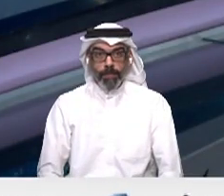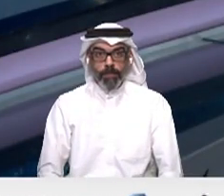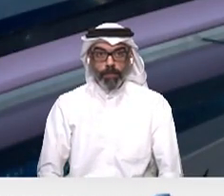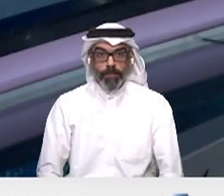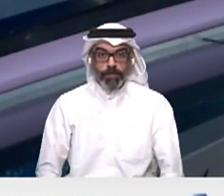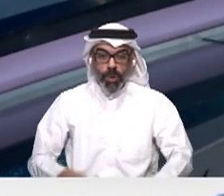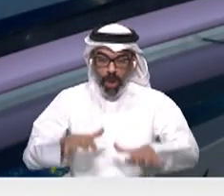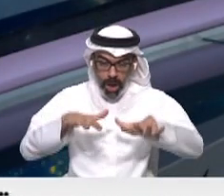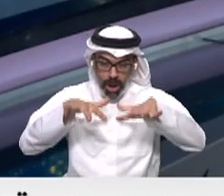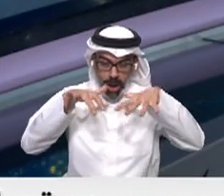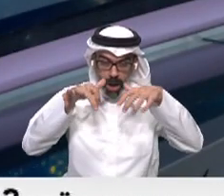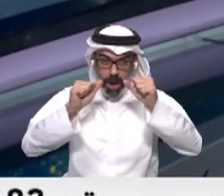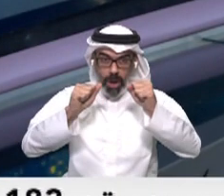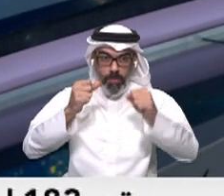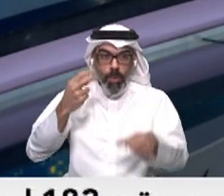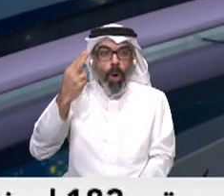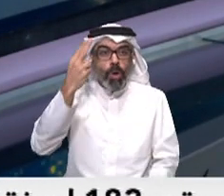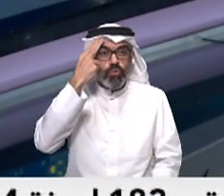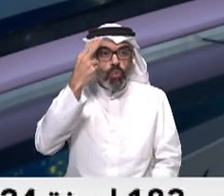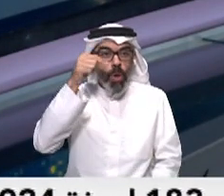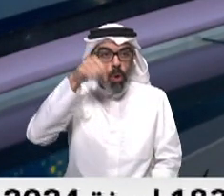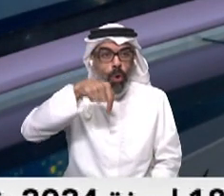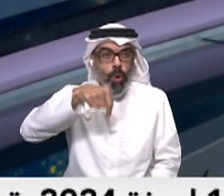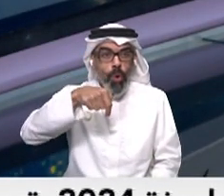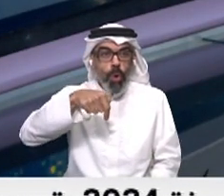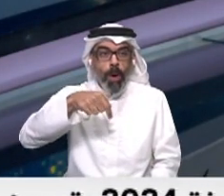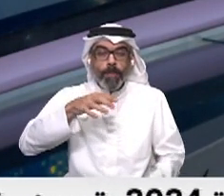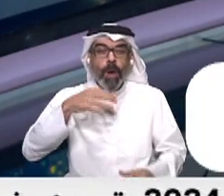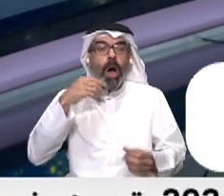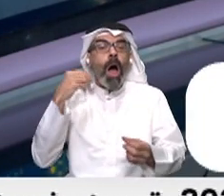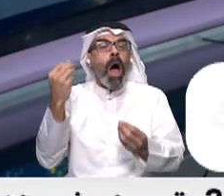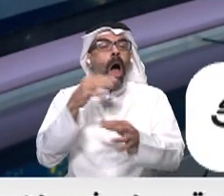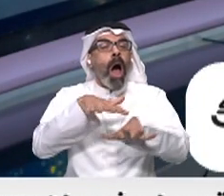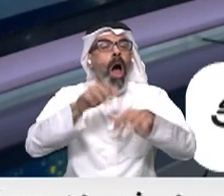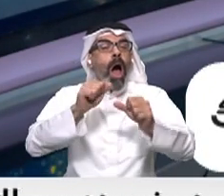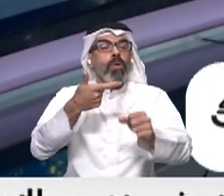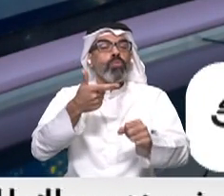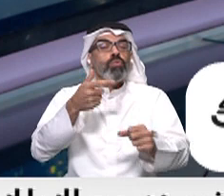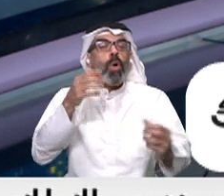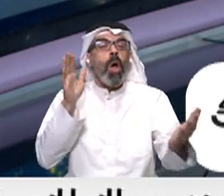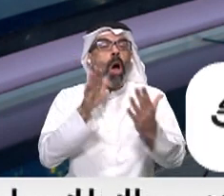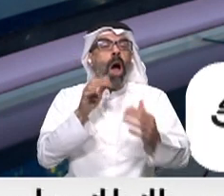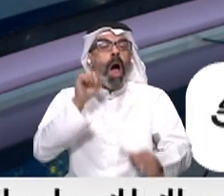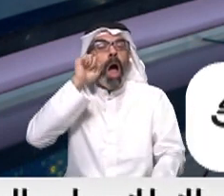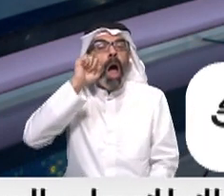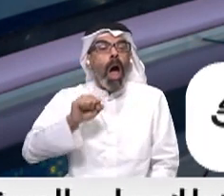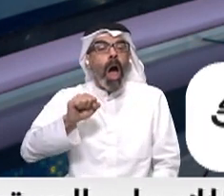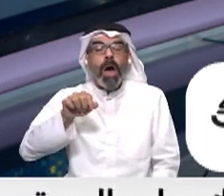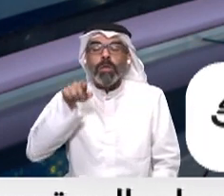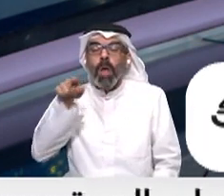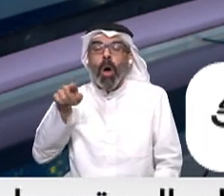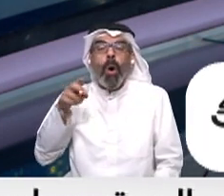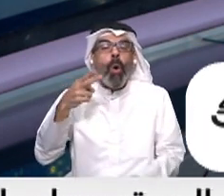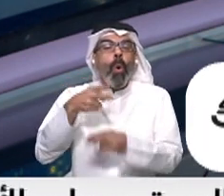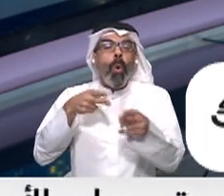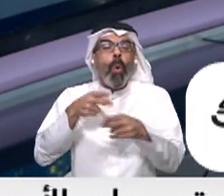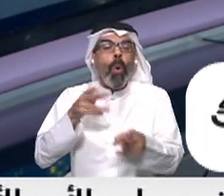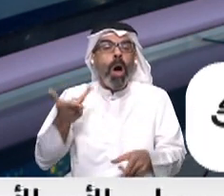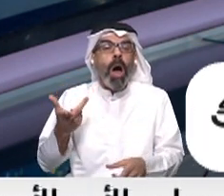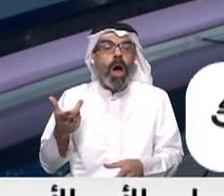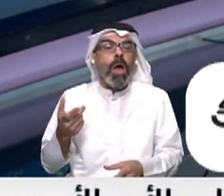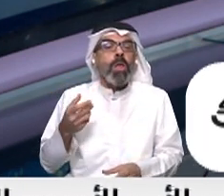اختتمت الهيئه السعوديه للسياحه اليوم لقاءها التعريفي في دوله الكويت بمشاركه 30 شريكا لمنظومه